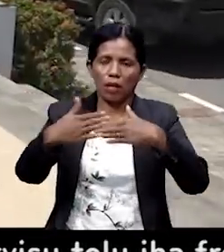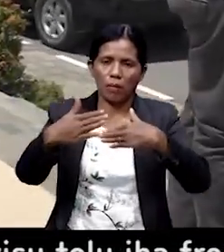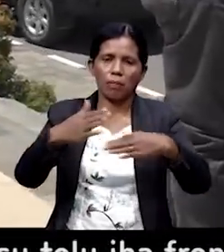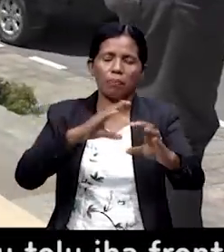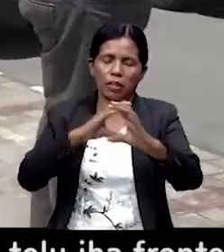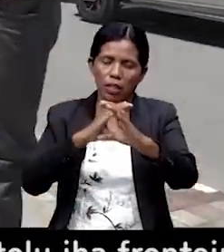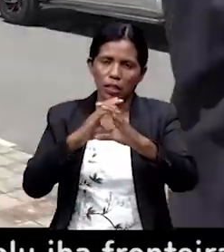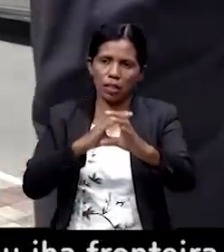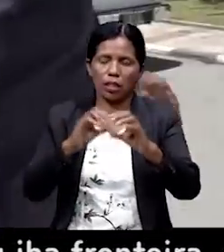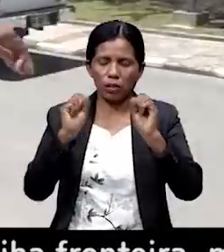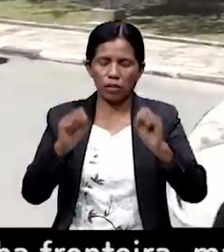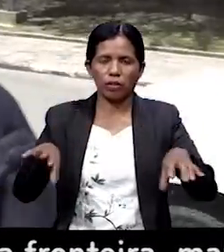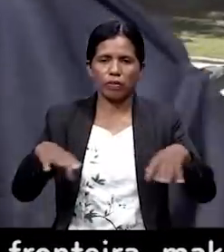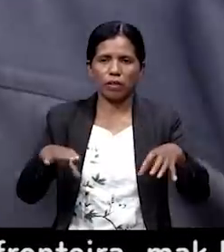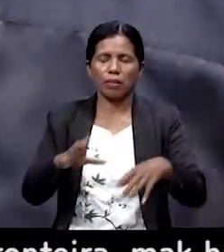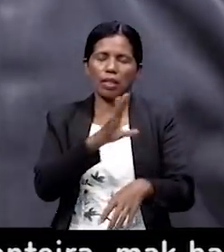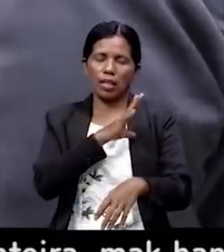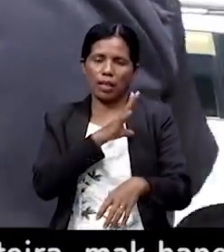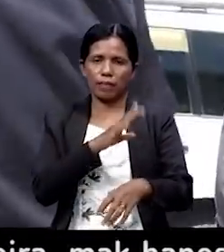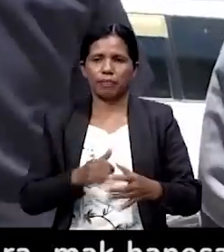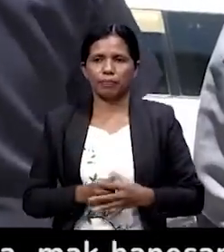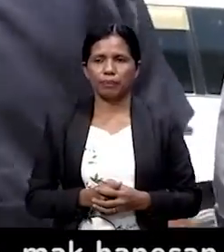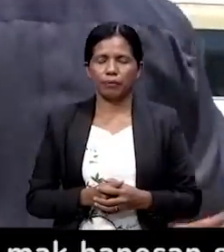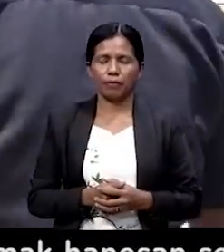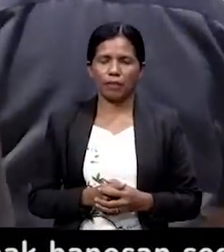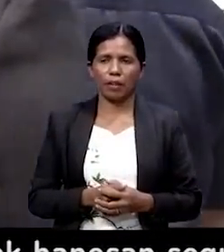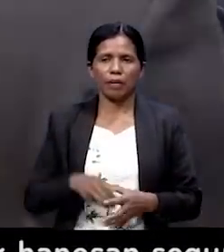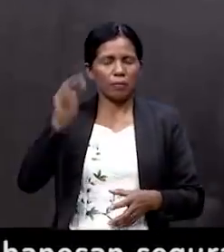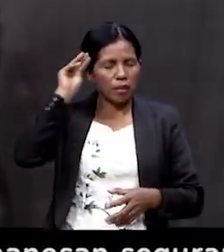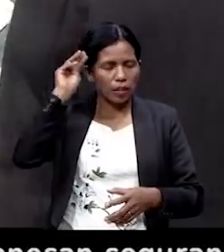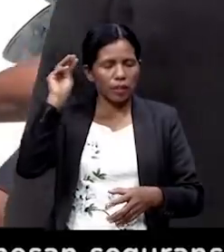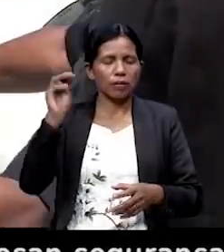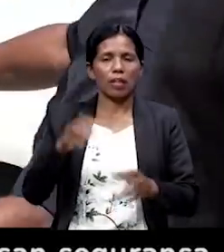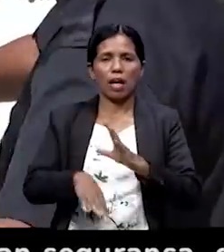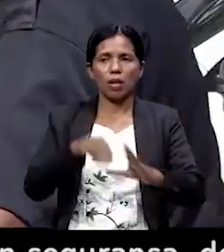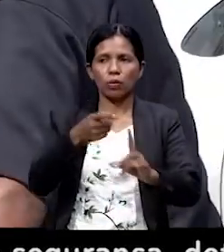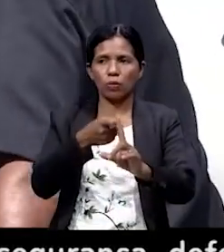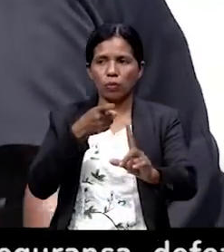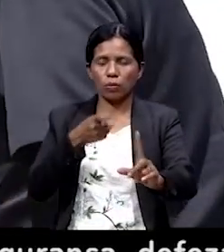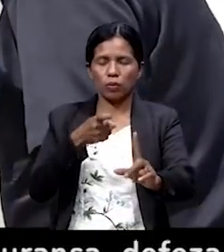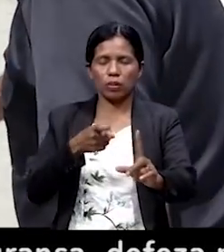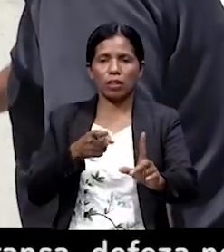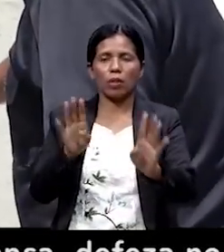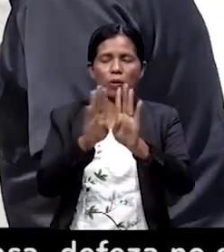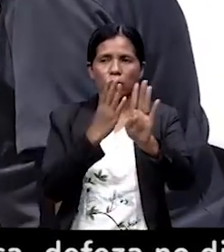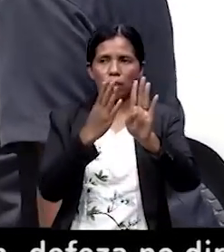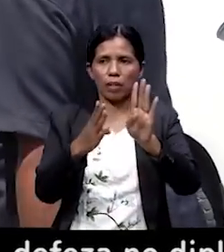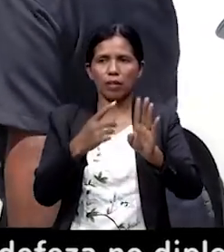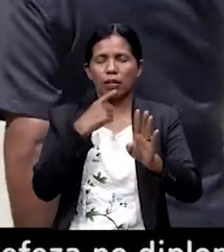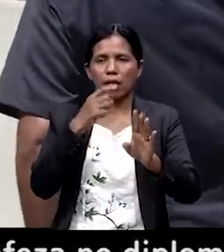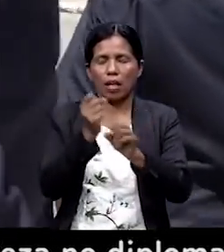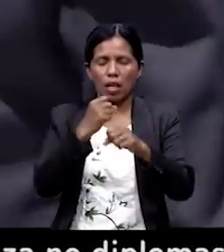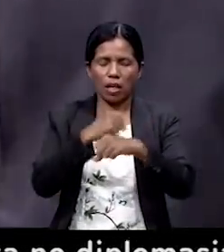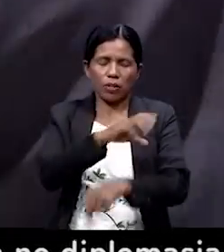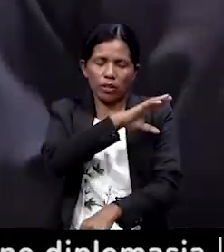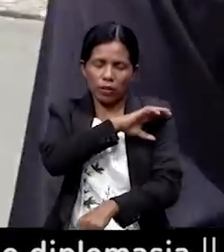usa hodi haloknar para heng helania. Antes ministra sai husi o matang agente corpo segurança pessoal ne be halo